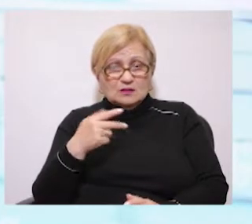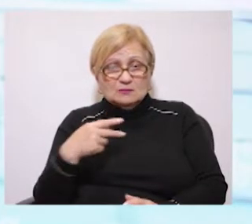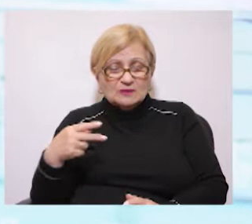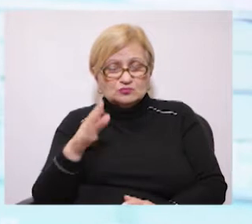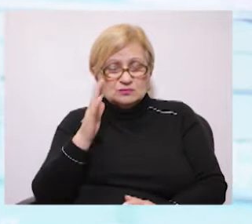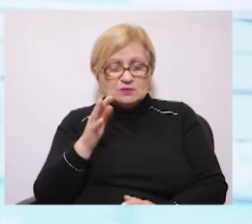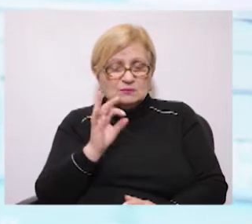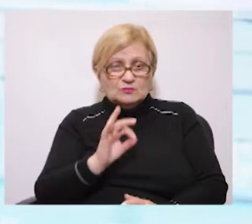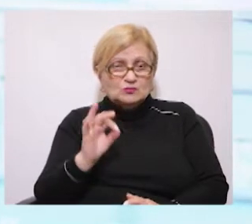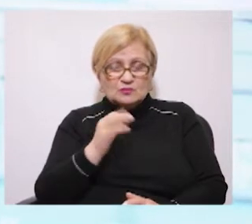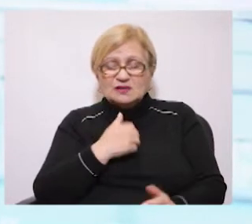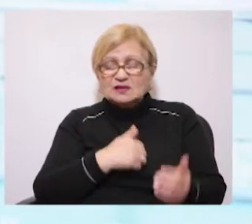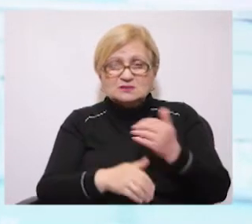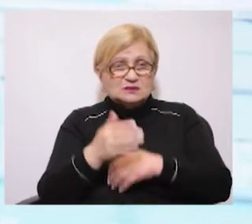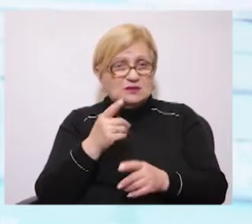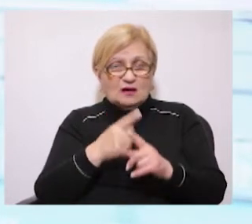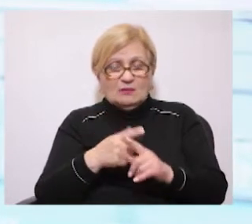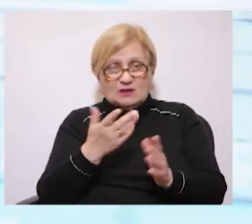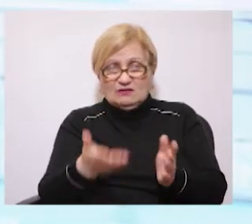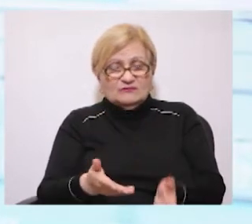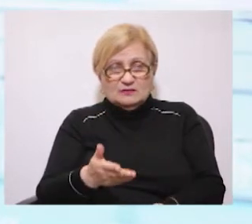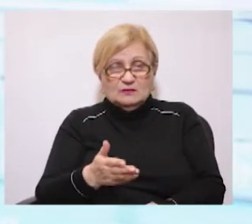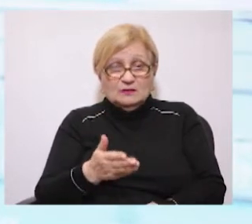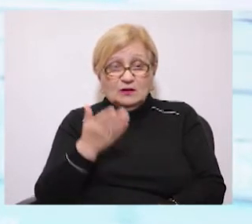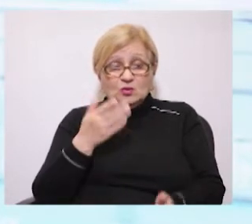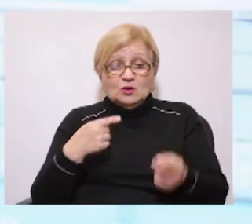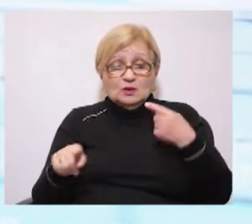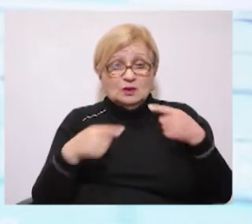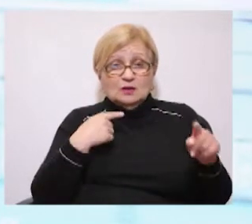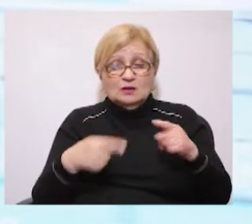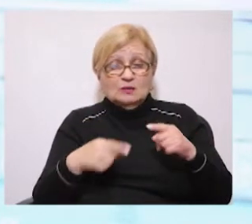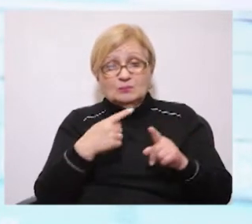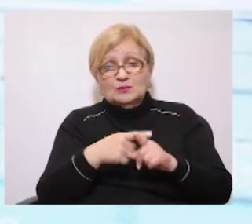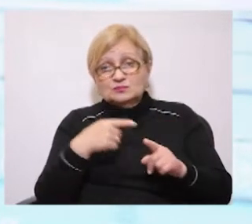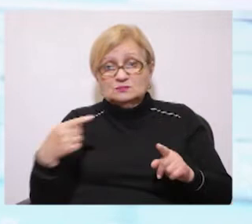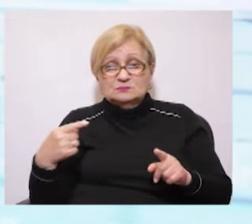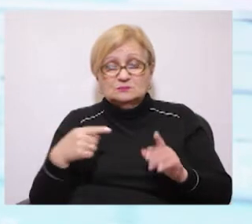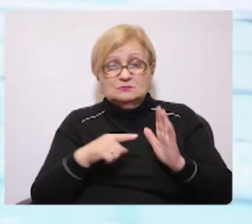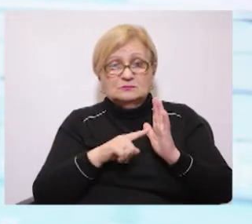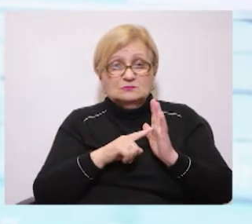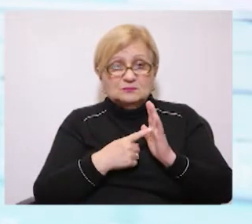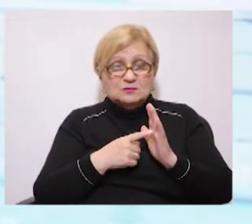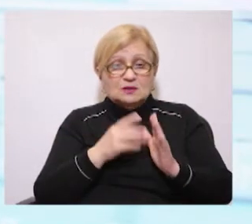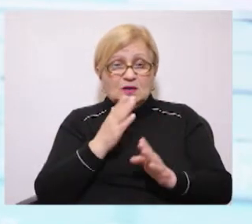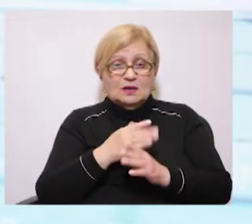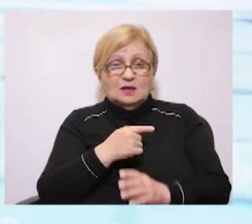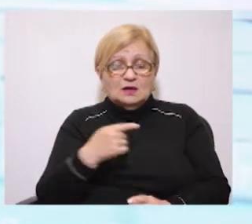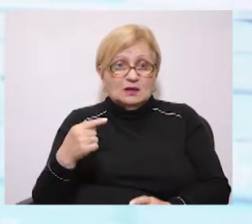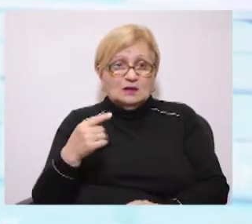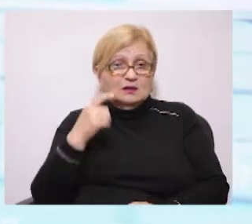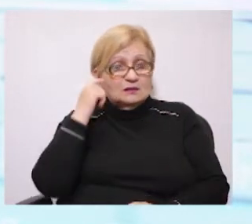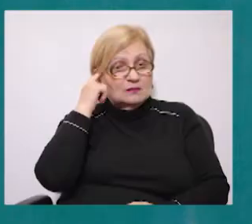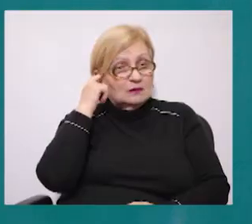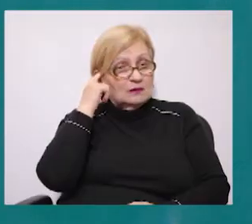რაც კიდა გამრავლე, და თუ სხვადასხვა ნიშნიანებს ვამრავლებ, ნამრავლი არის უარყოფითი. ხუთს